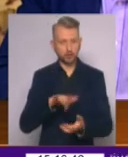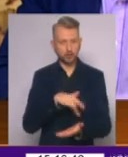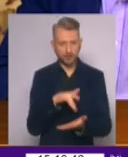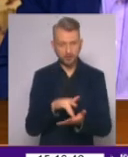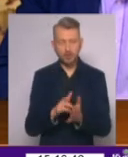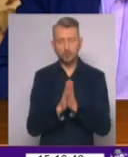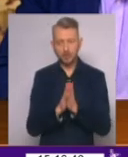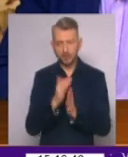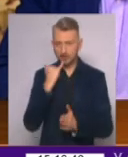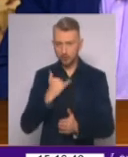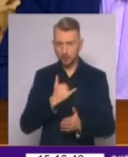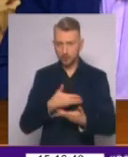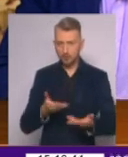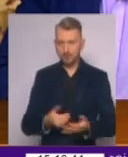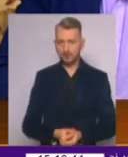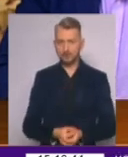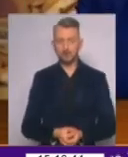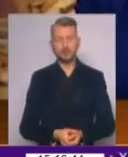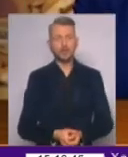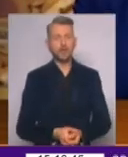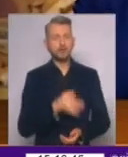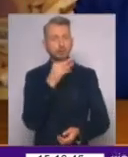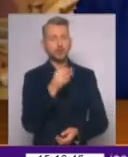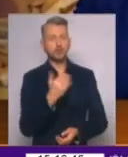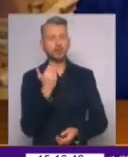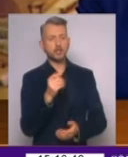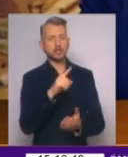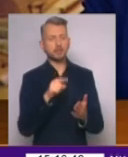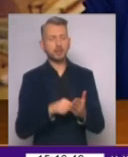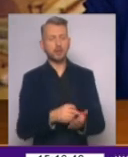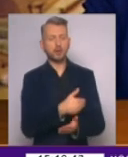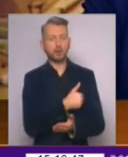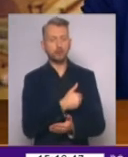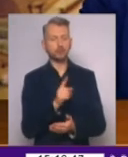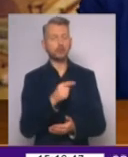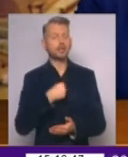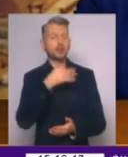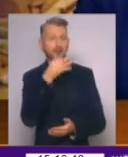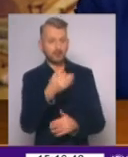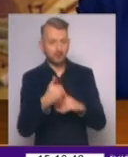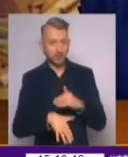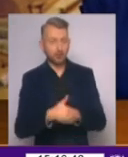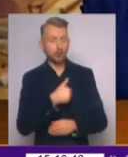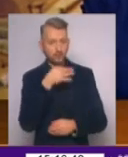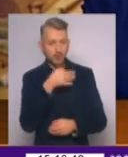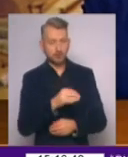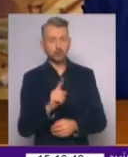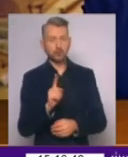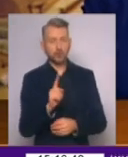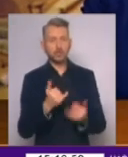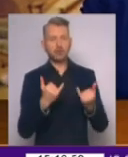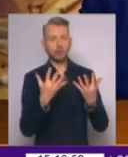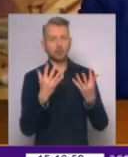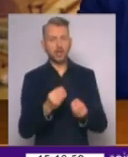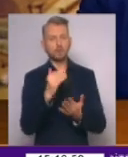ласка, долучайтеся. Прошу. Відповідаючи на ваше запитання, хочу то, що я і зазначав, знову хочу зазначити, що на сьогоднішній